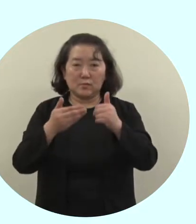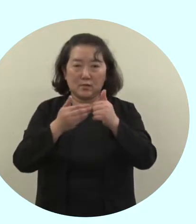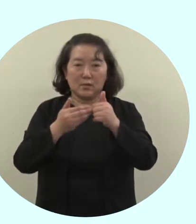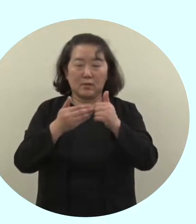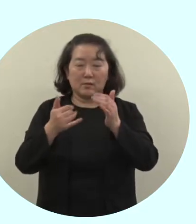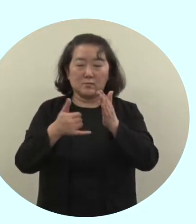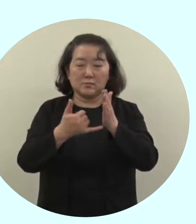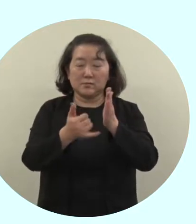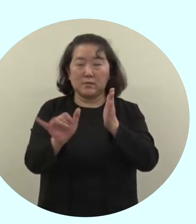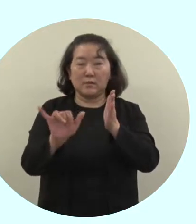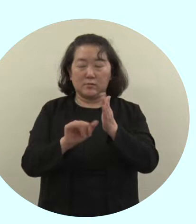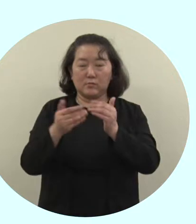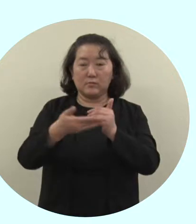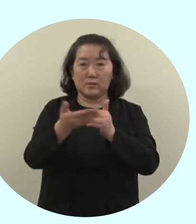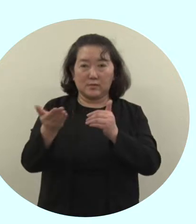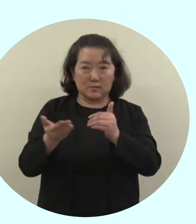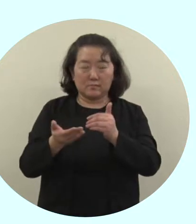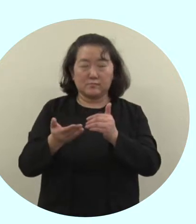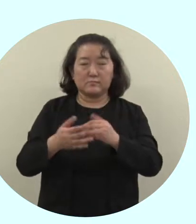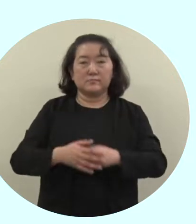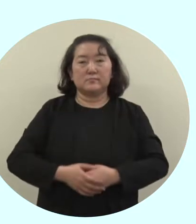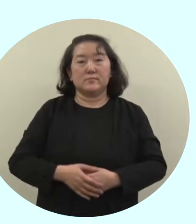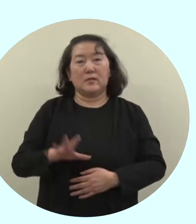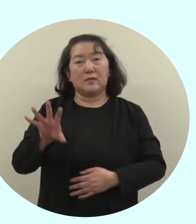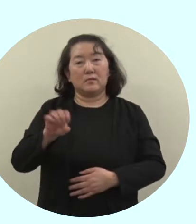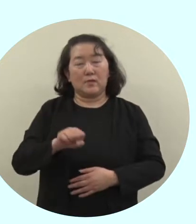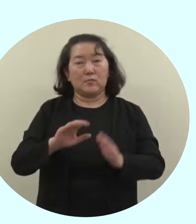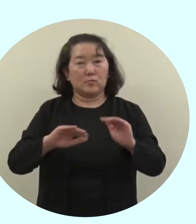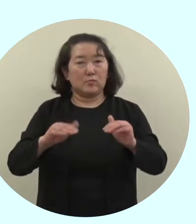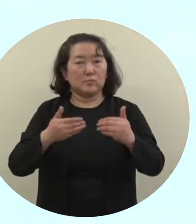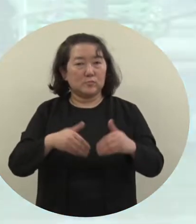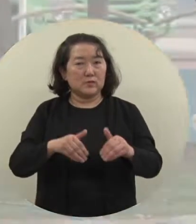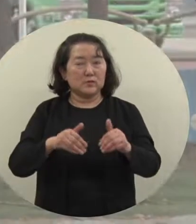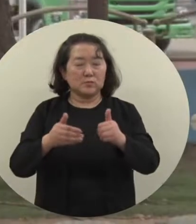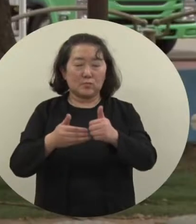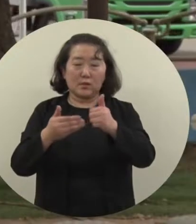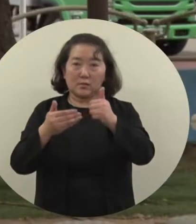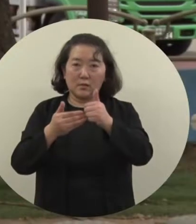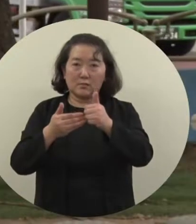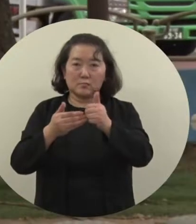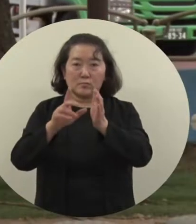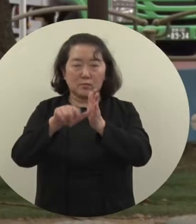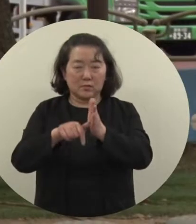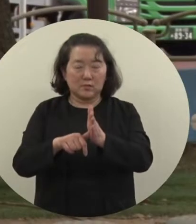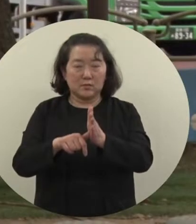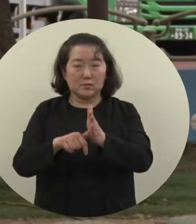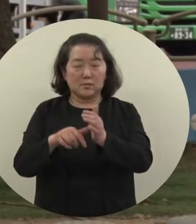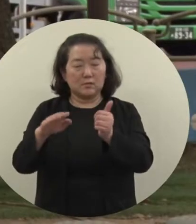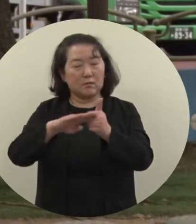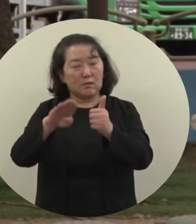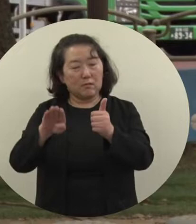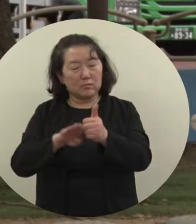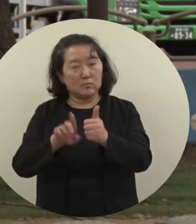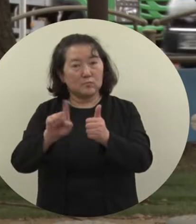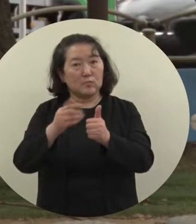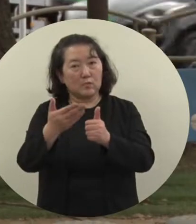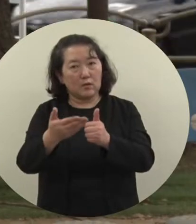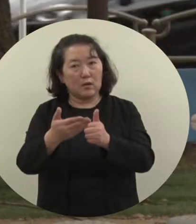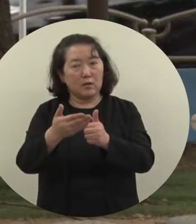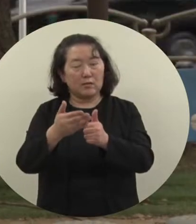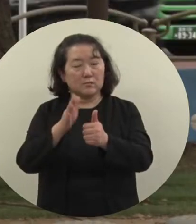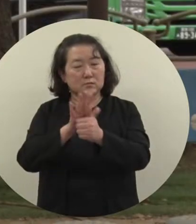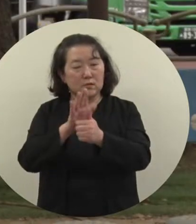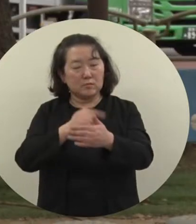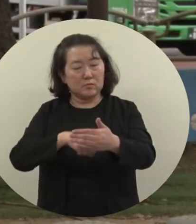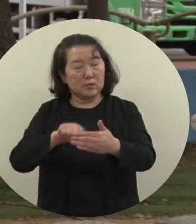てをしている子育て世代です。今治で子どもを産み育てるとなると、どんな環境なのか、どんな